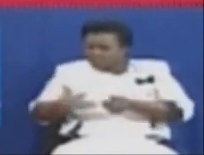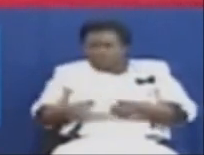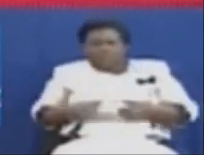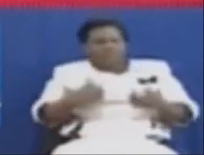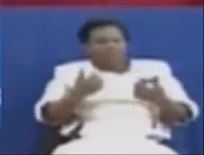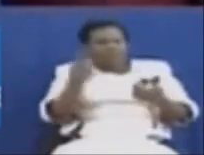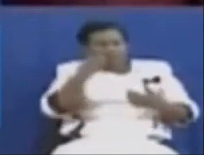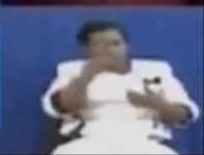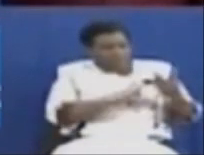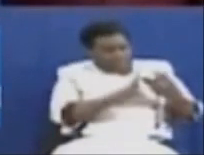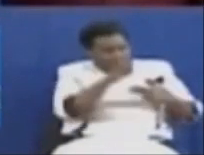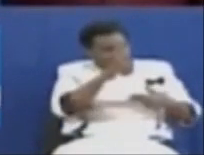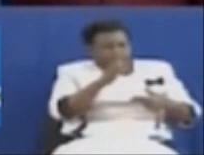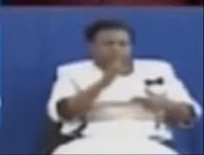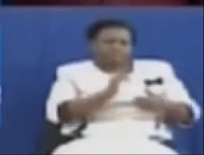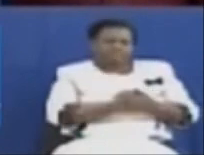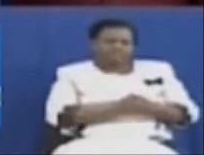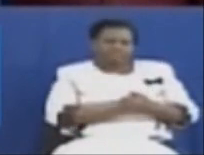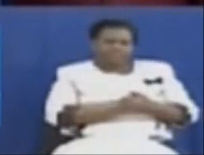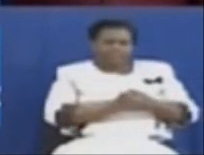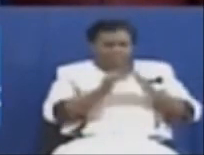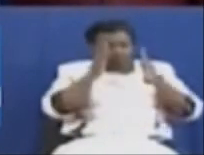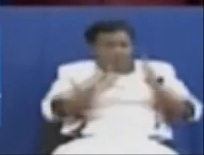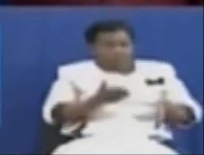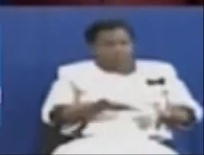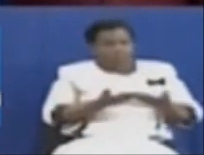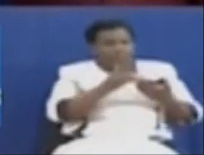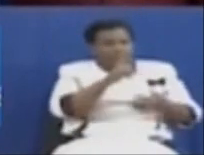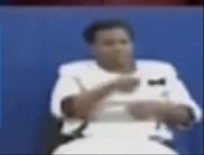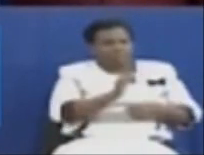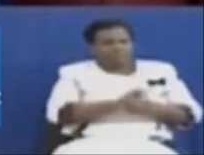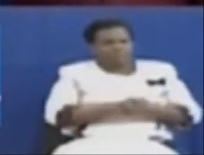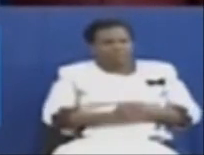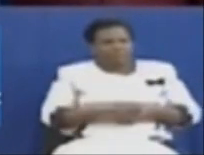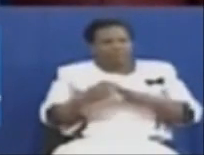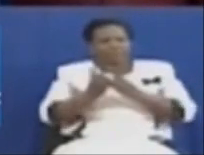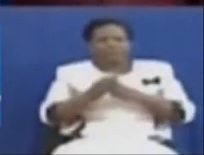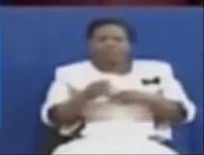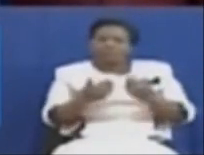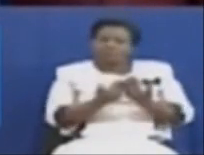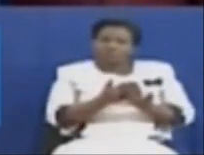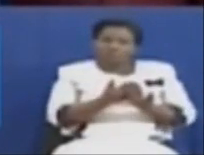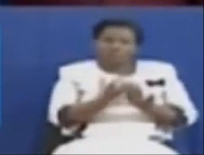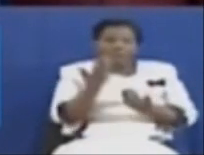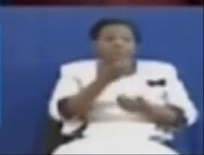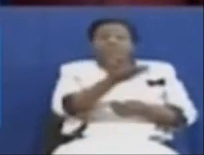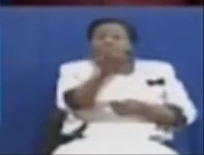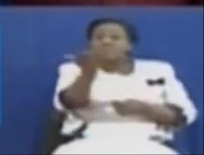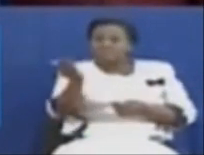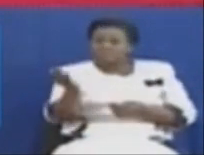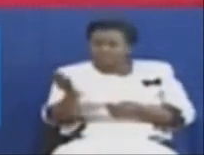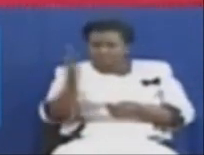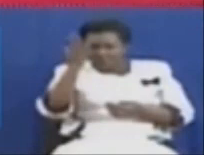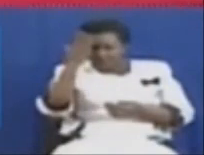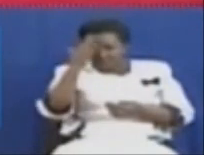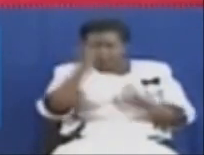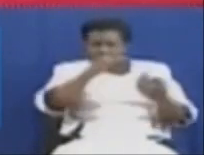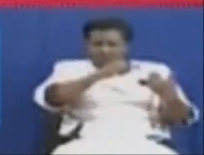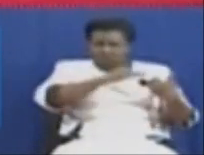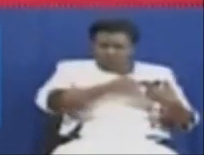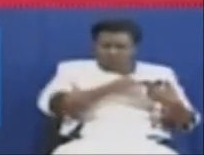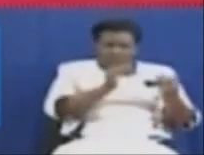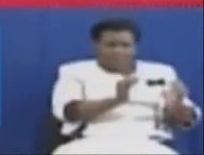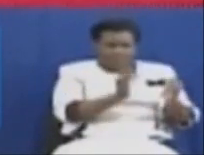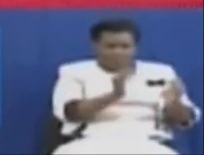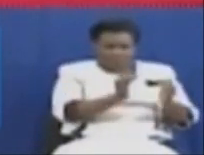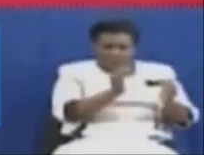447. Huduma zilizotolewa ni pamoja na huduma za chakula, afya, malazi, kurudishwa shuleni, stadi za ufundi, stadi za